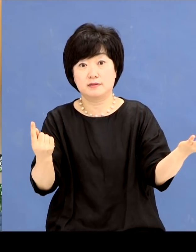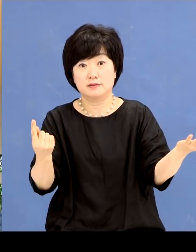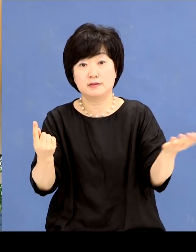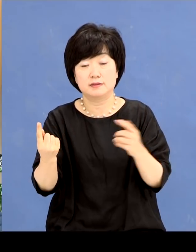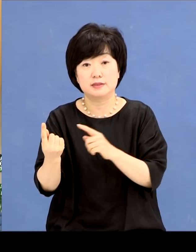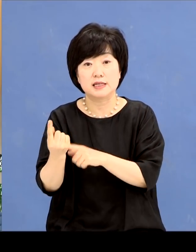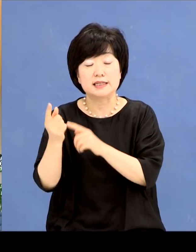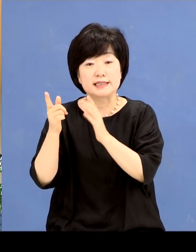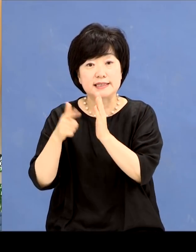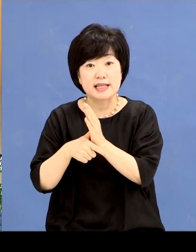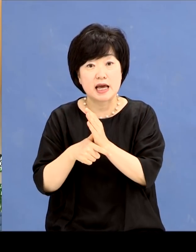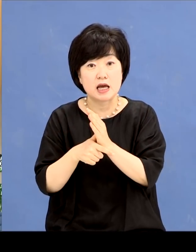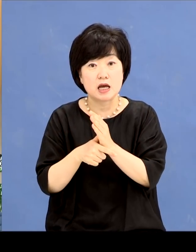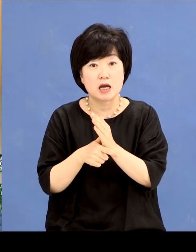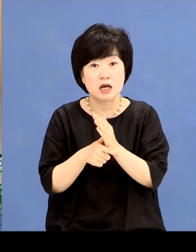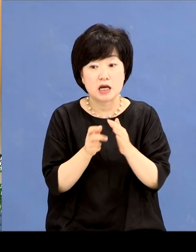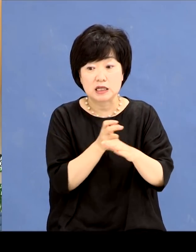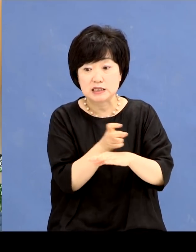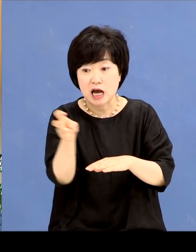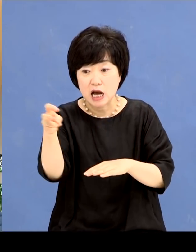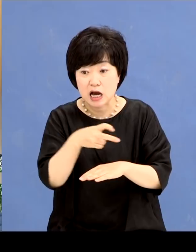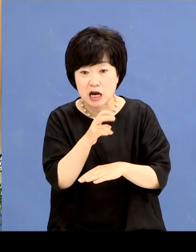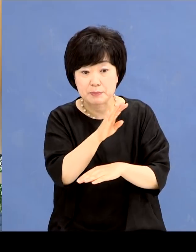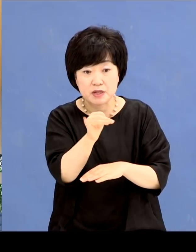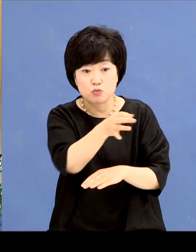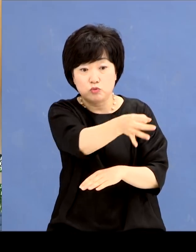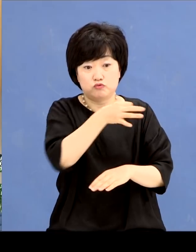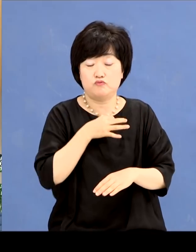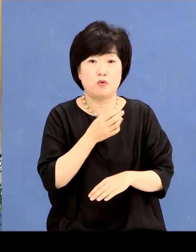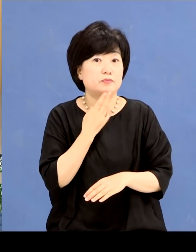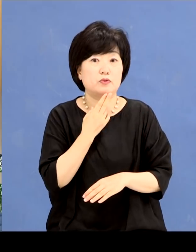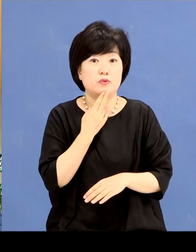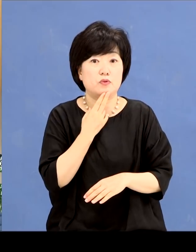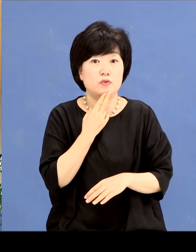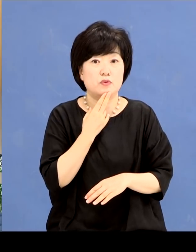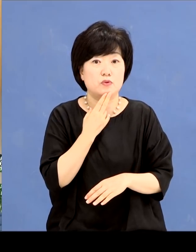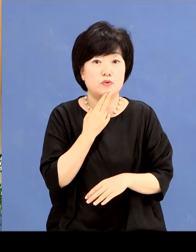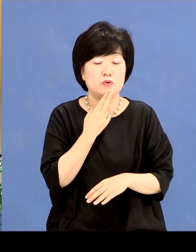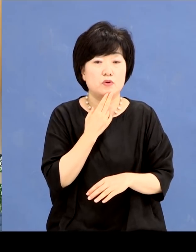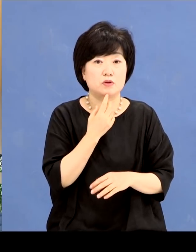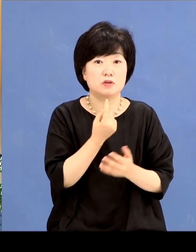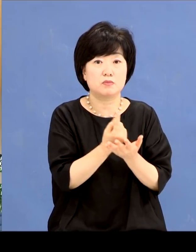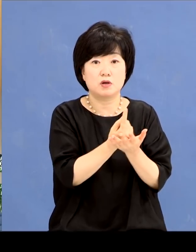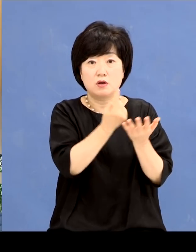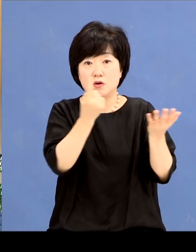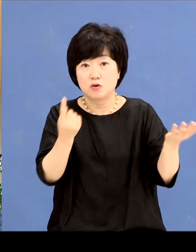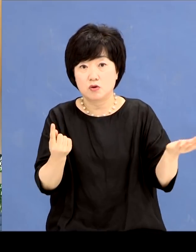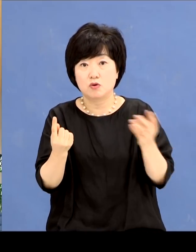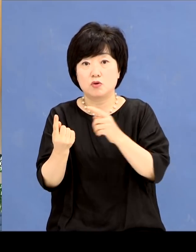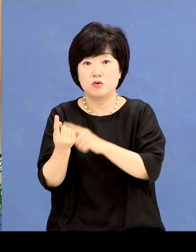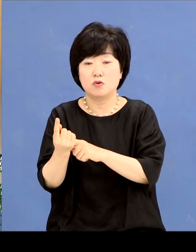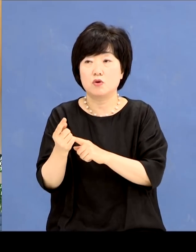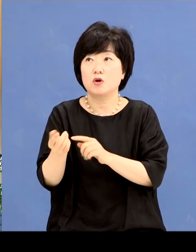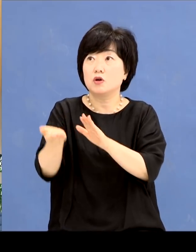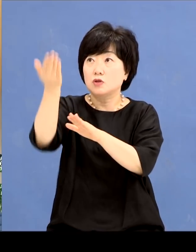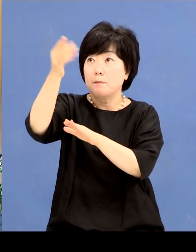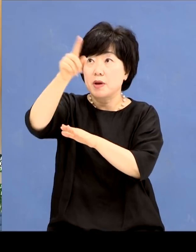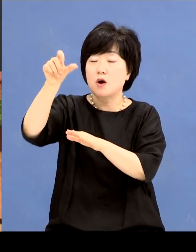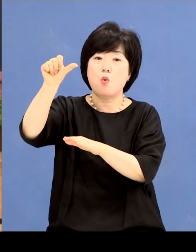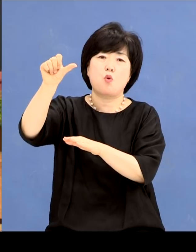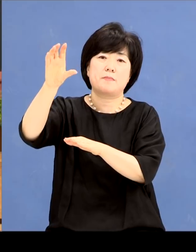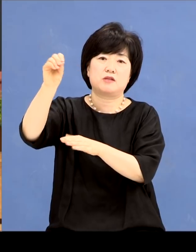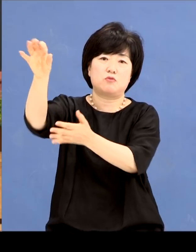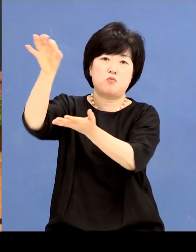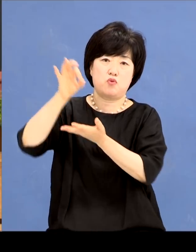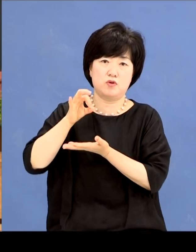당시에 이제 집에서 어떤 차비 같은 것도 주지 않았었기 때문에 예, 사실 먼저 퇴소한 선배들이 5만 원을